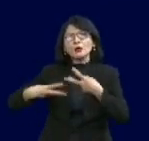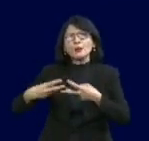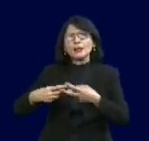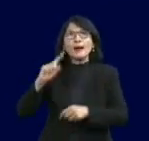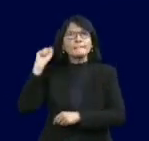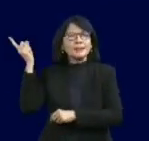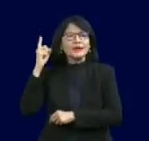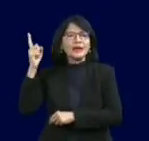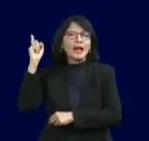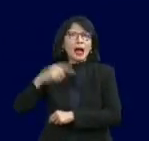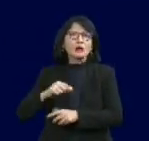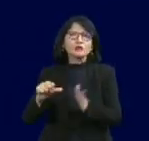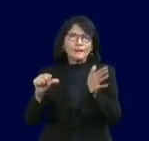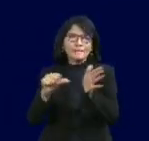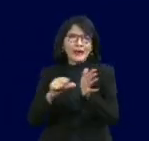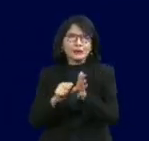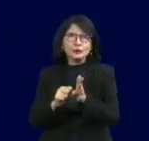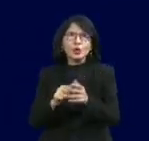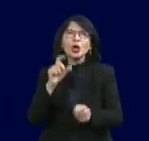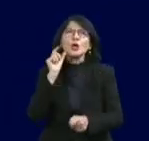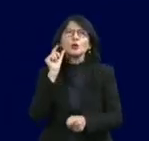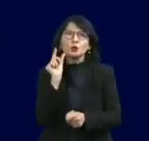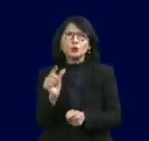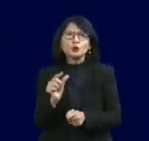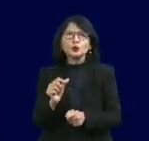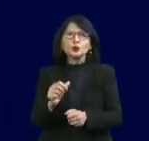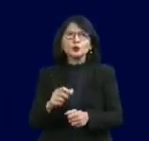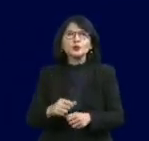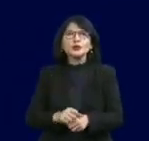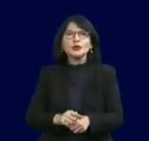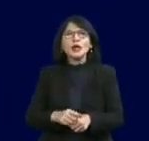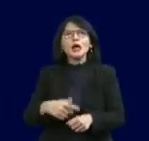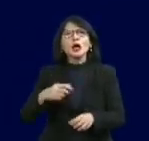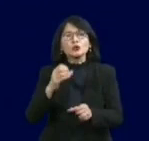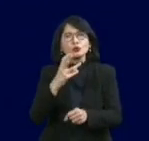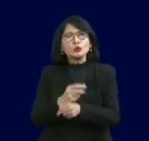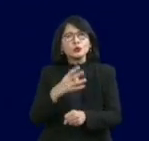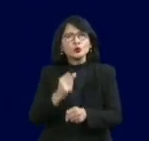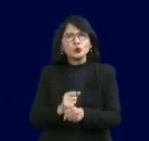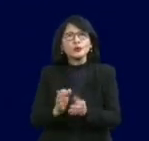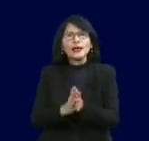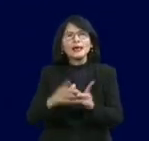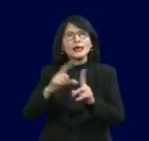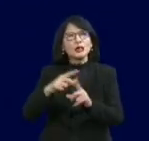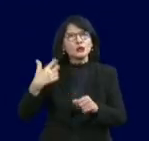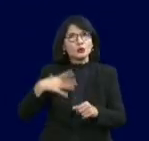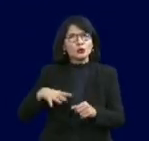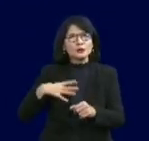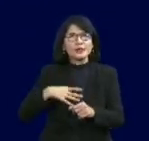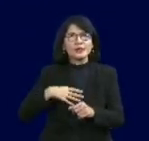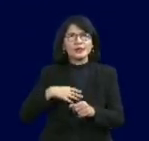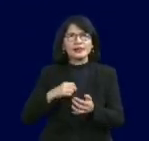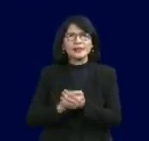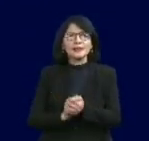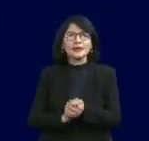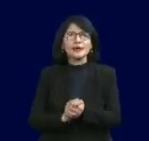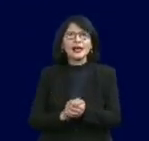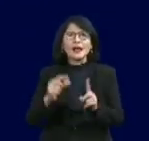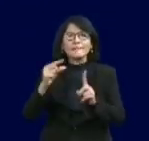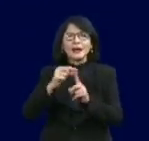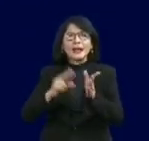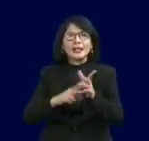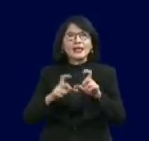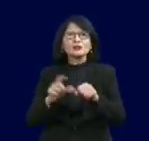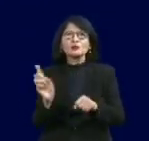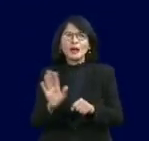hadir untuk para tenaga honorer kita dan juga dosen-dosen kita untuk membantu mereka melalui masa kritis